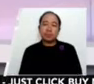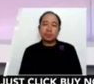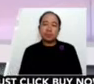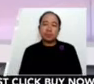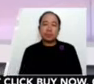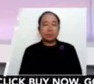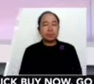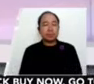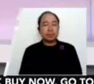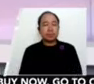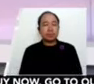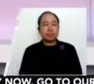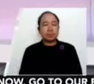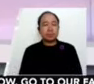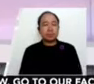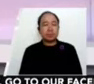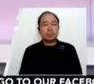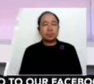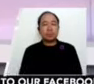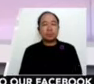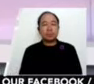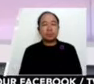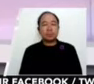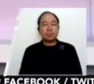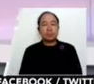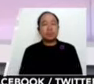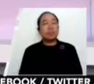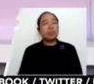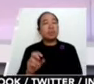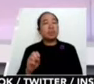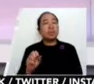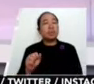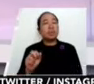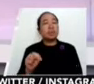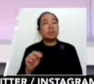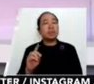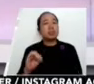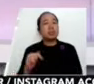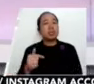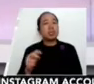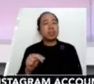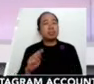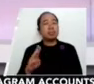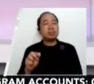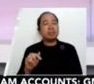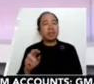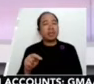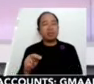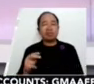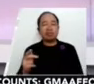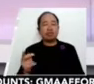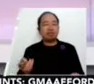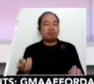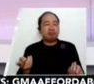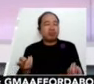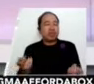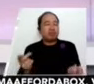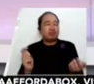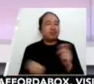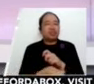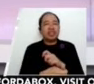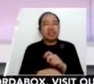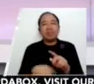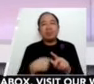Binaligtad at isinantabi na ng Sandiganbayan ang pag-convict nito kay Senator Jinggoy Estrada para sa one count of direct